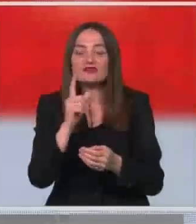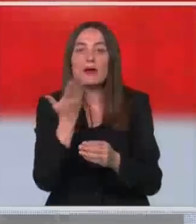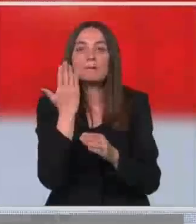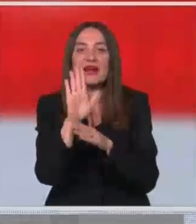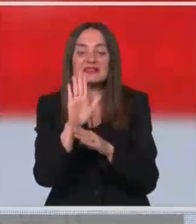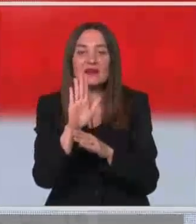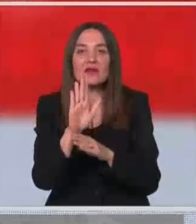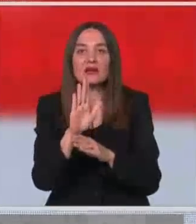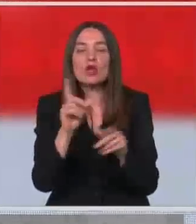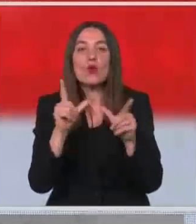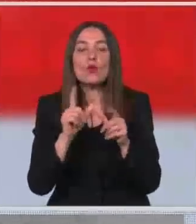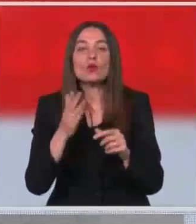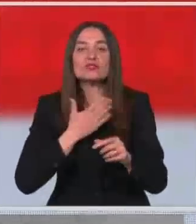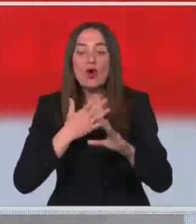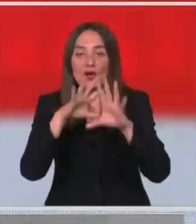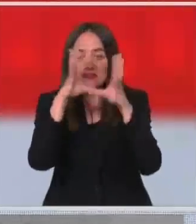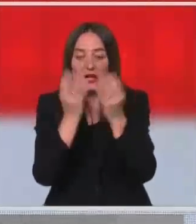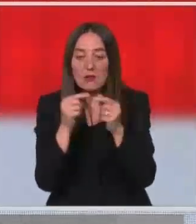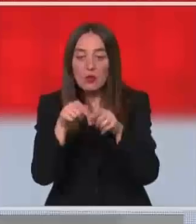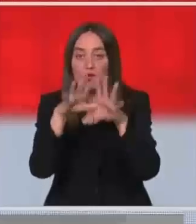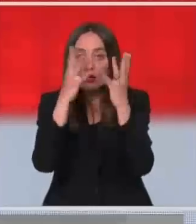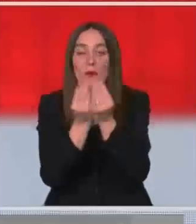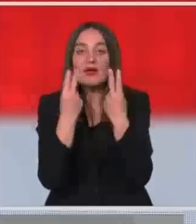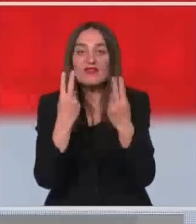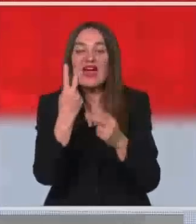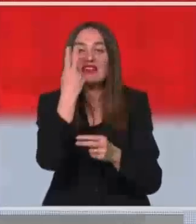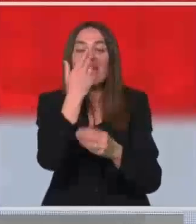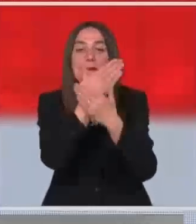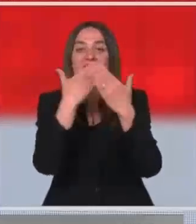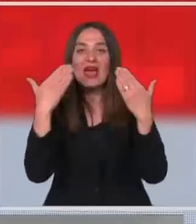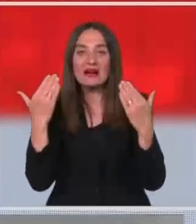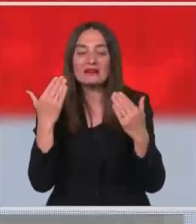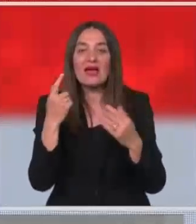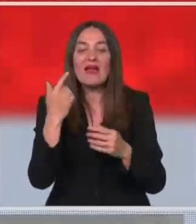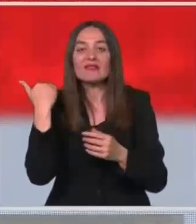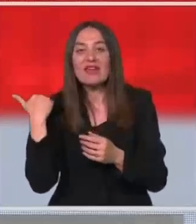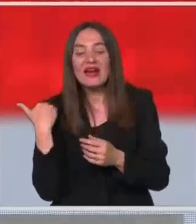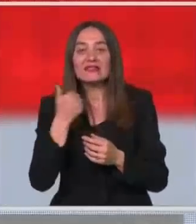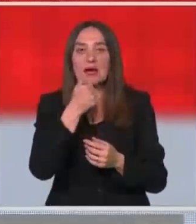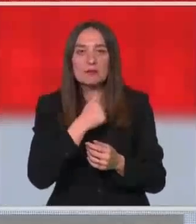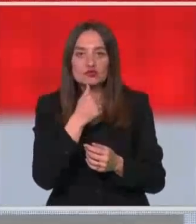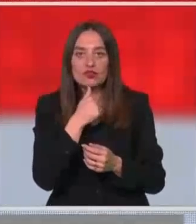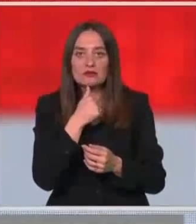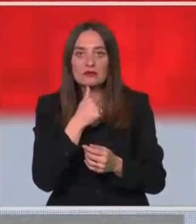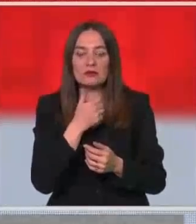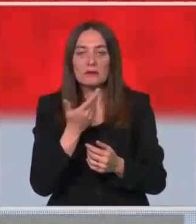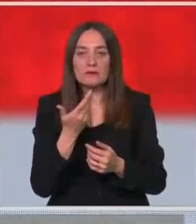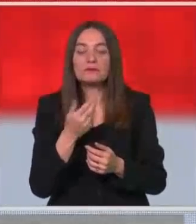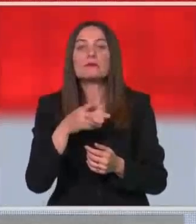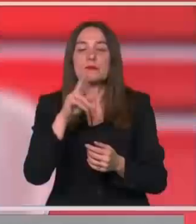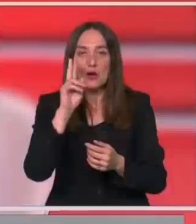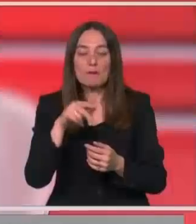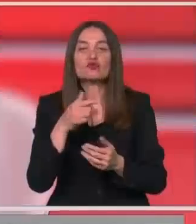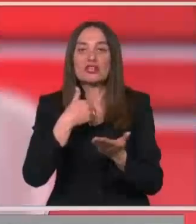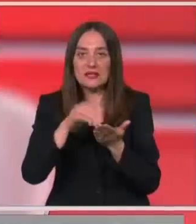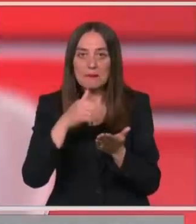predstavljati u svoj celini, u tom ukupnom iznosu od 2 milijarde teret za budžet. Dakle, možda se